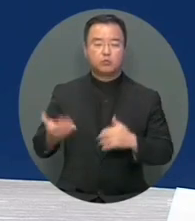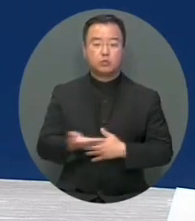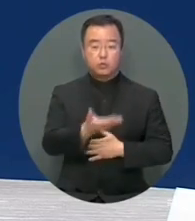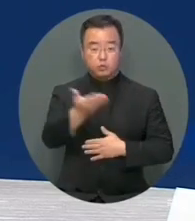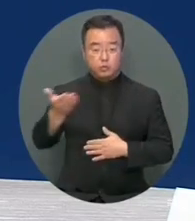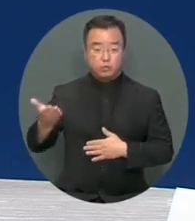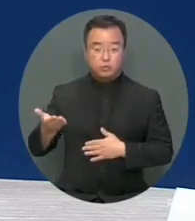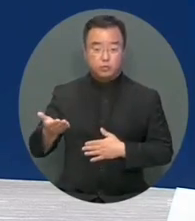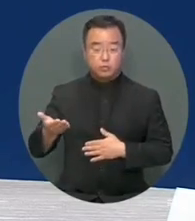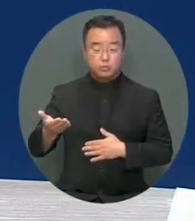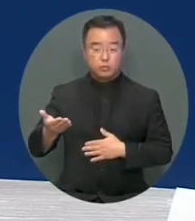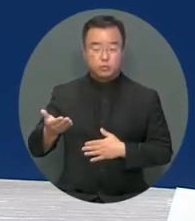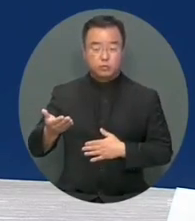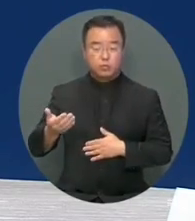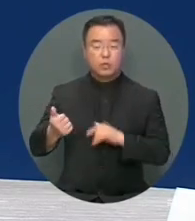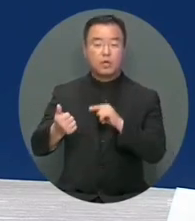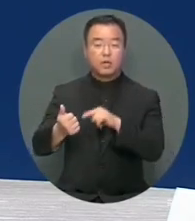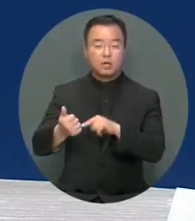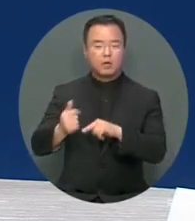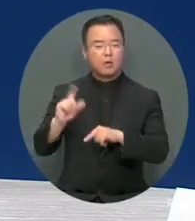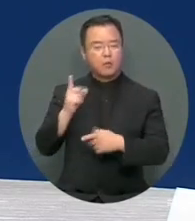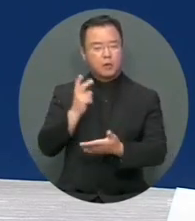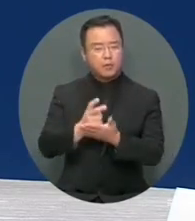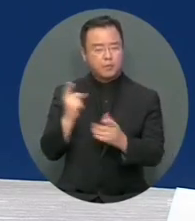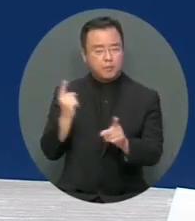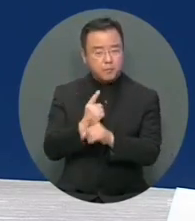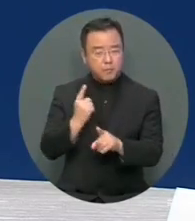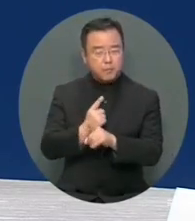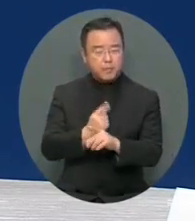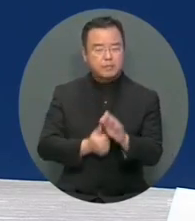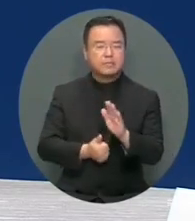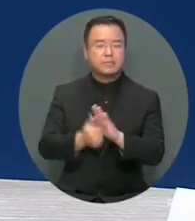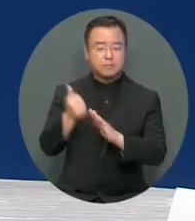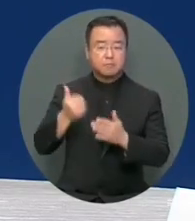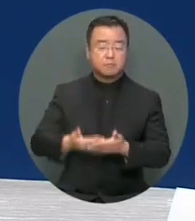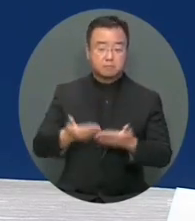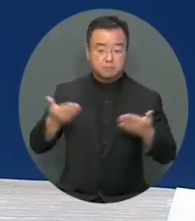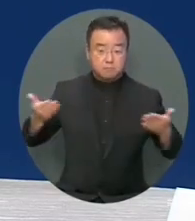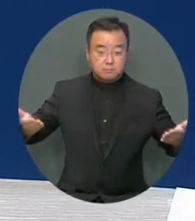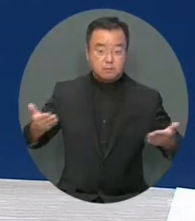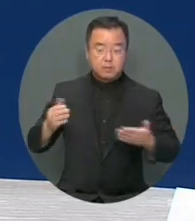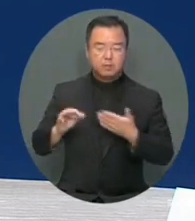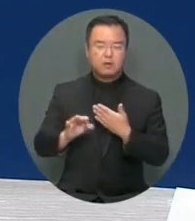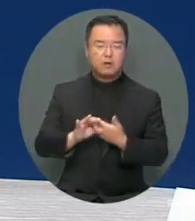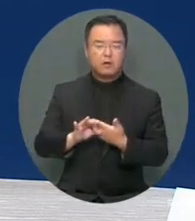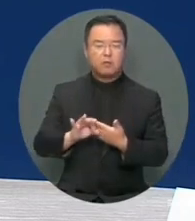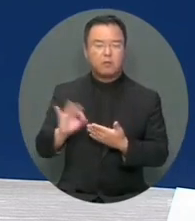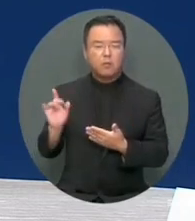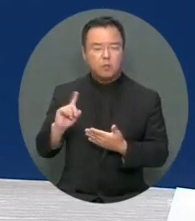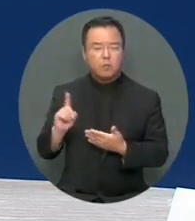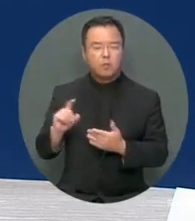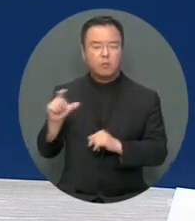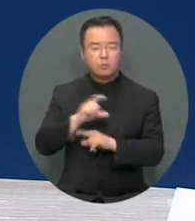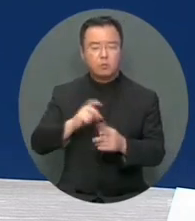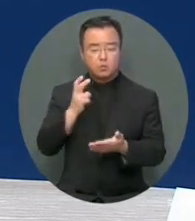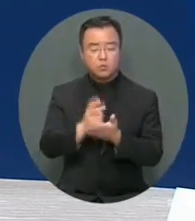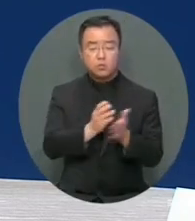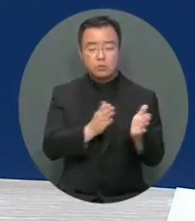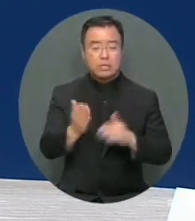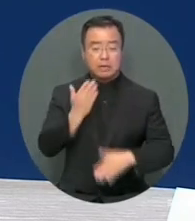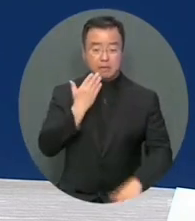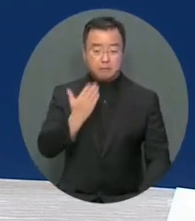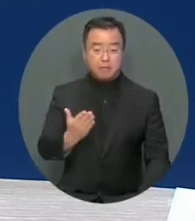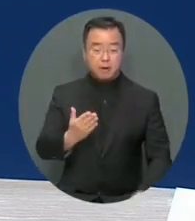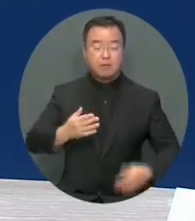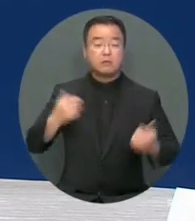어떤 이제 제도 개편에 대한 희망을 드리고 그러면 어떻게 이것을 제도화할 수 있는지를 서로 협의할